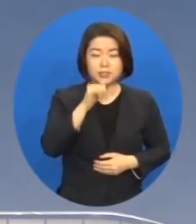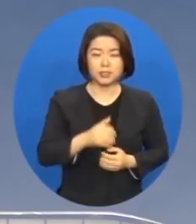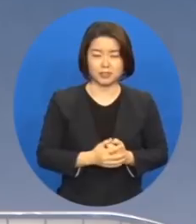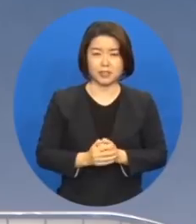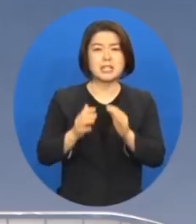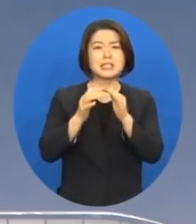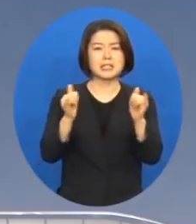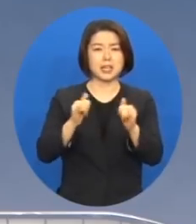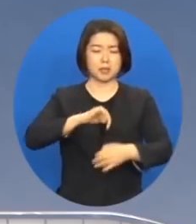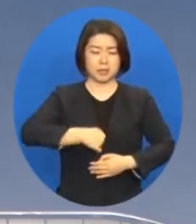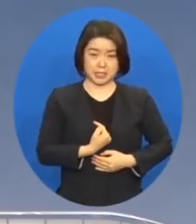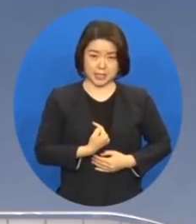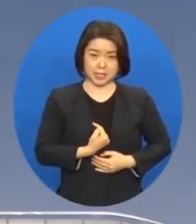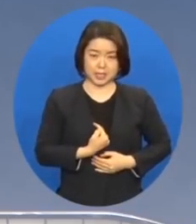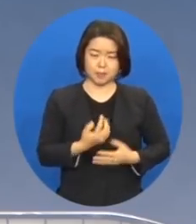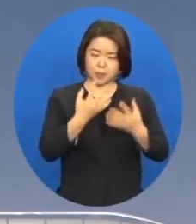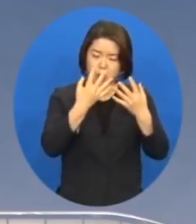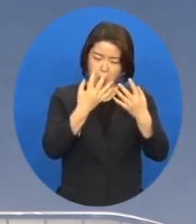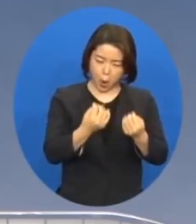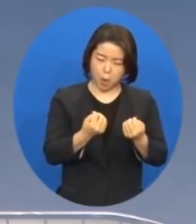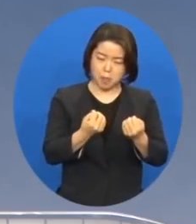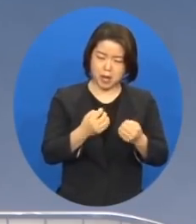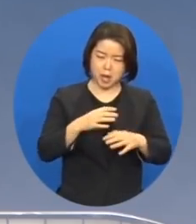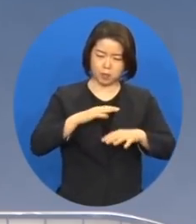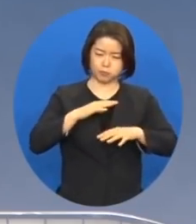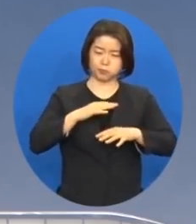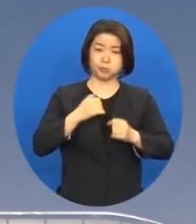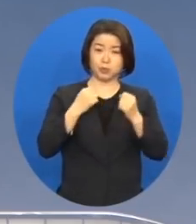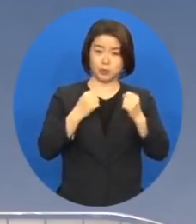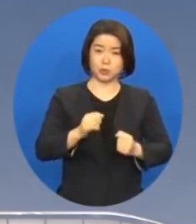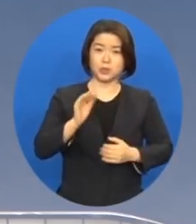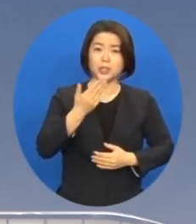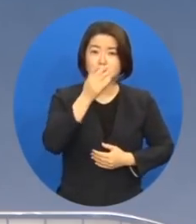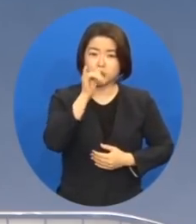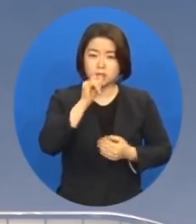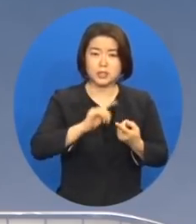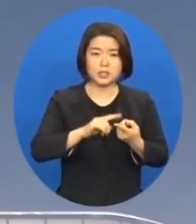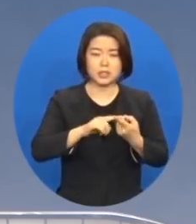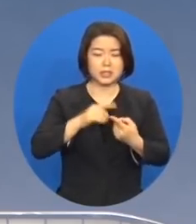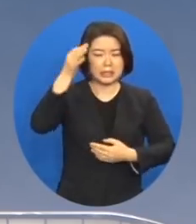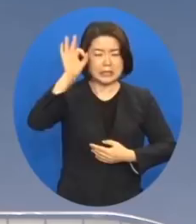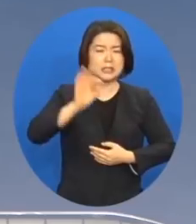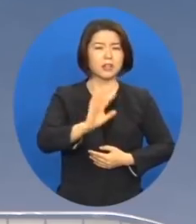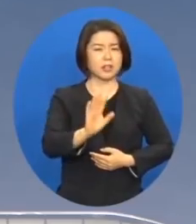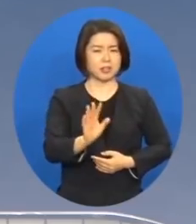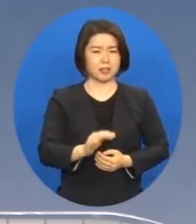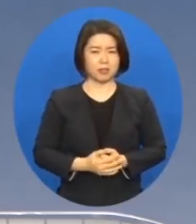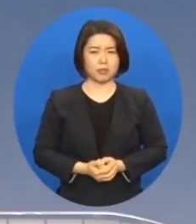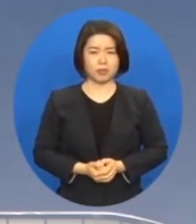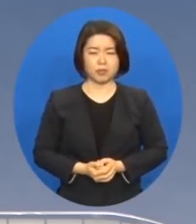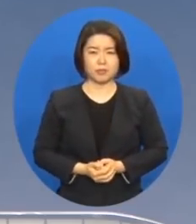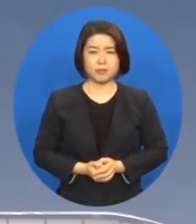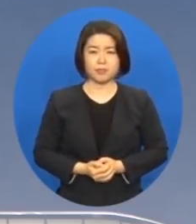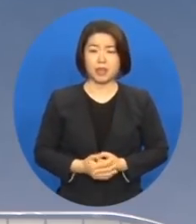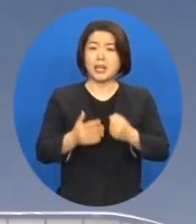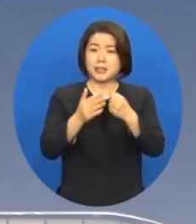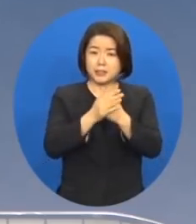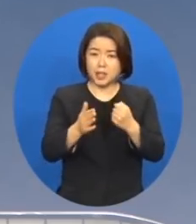사람이 자기가 얼마나 무서운 존재가 될 수 있는지를 인정하려고 하지 않습니다.